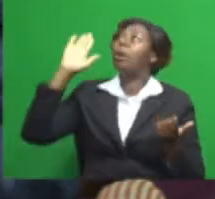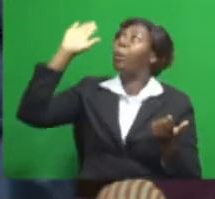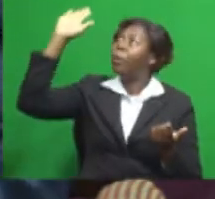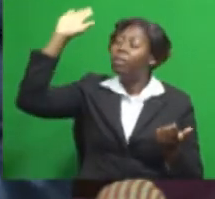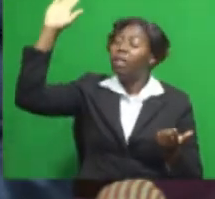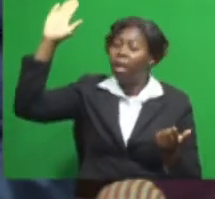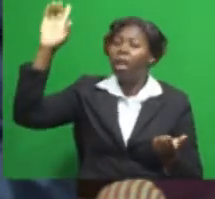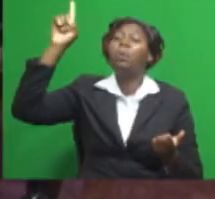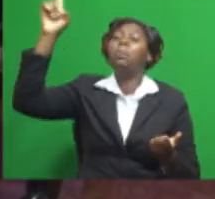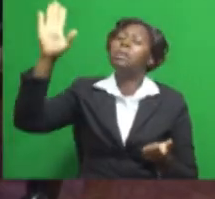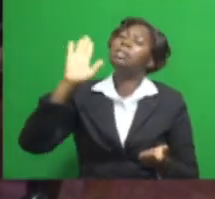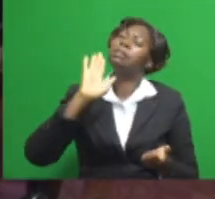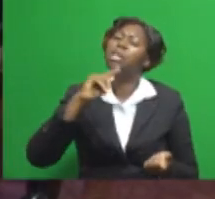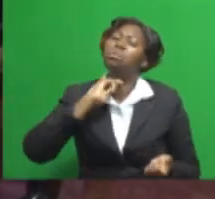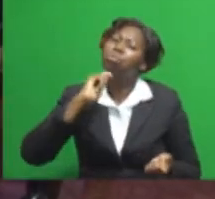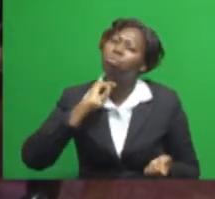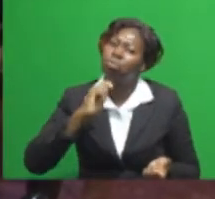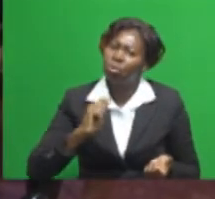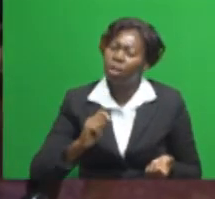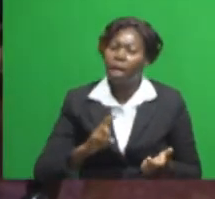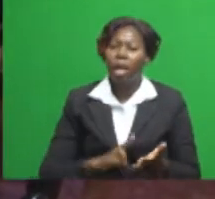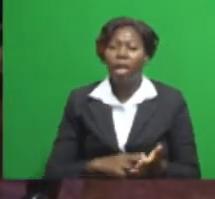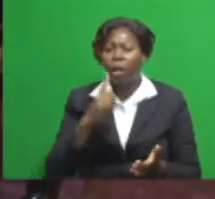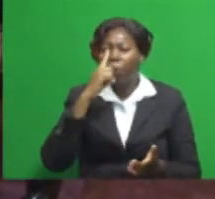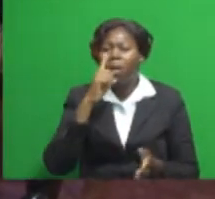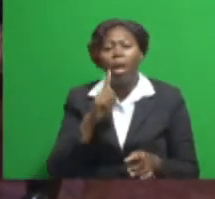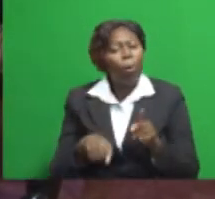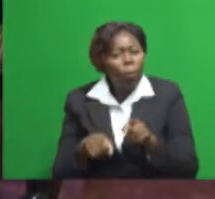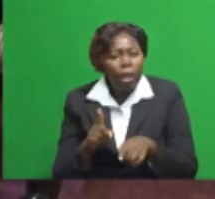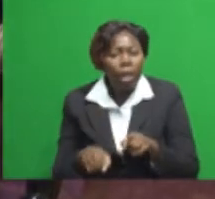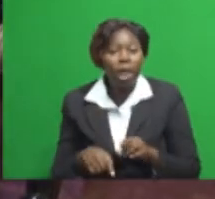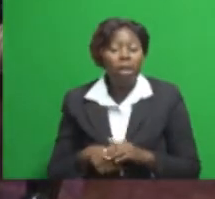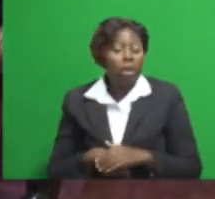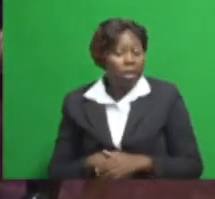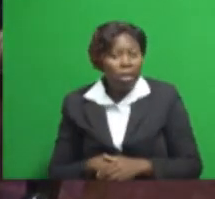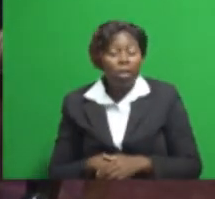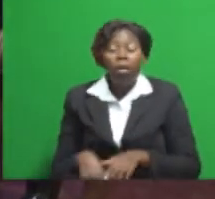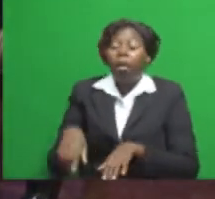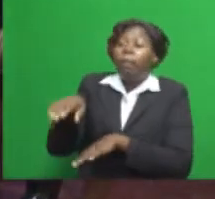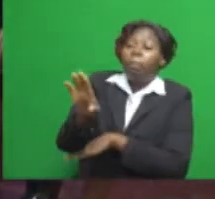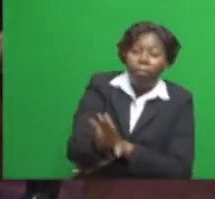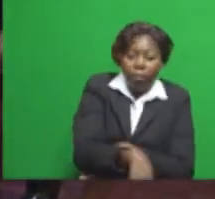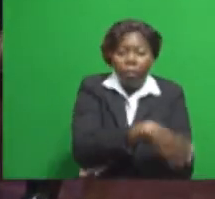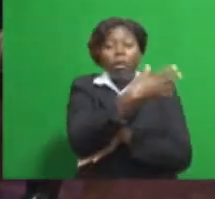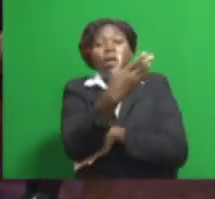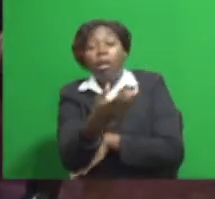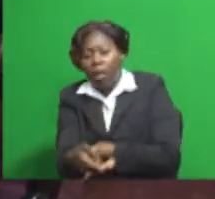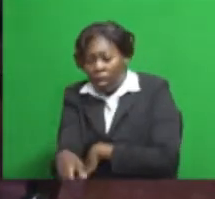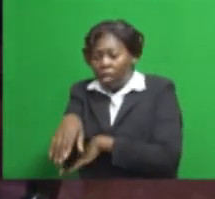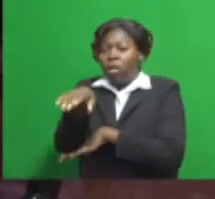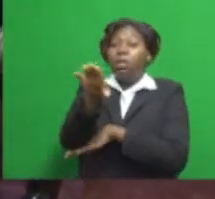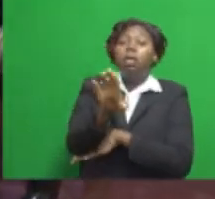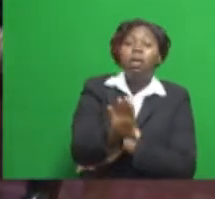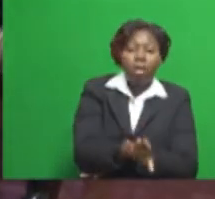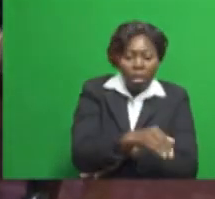ndapinda mumakumbenzo inzo inobva yatwa nyaka ine zvinzo zviope unenge usingaroni saka hanzi